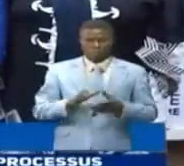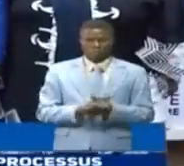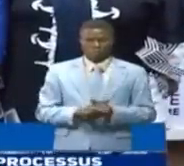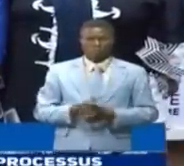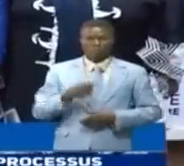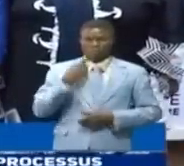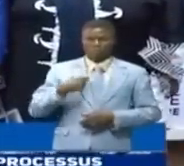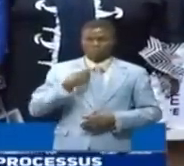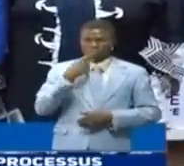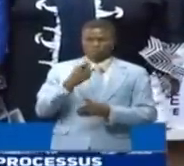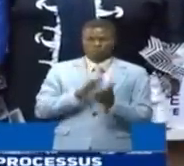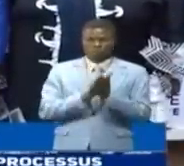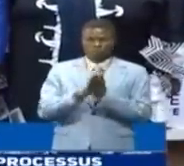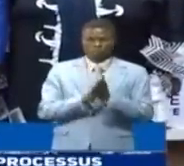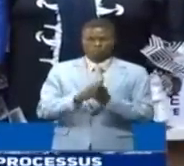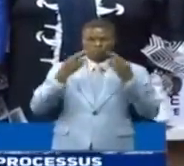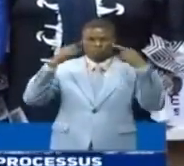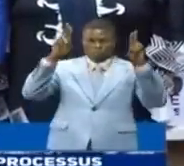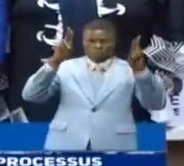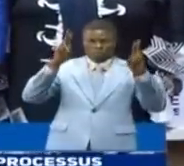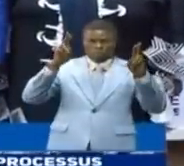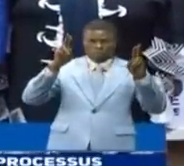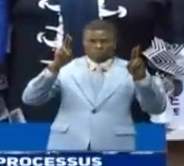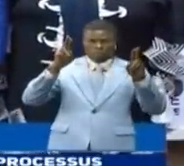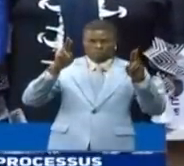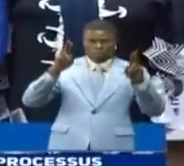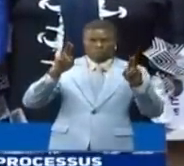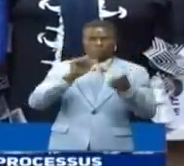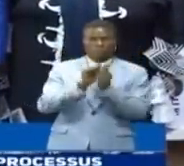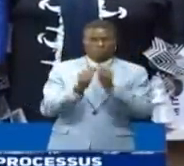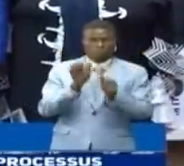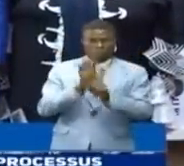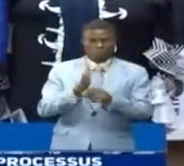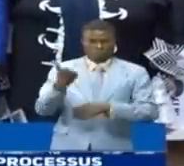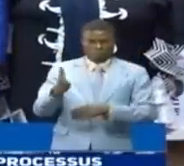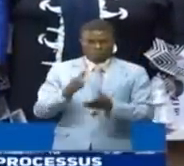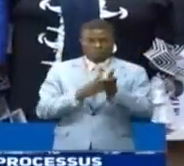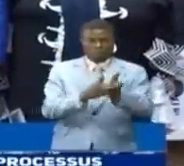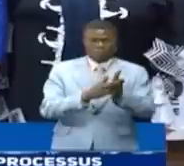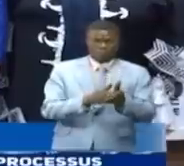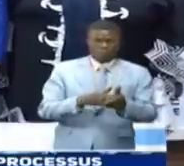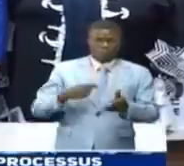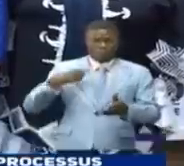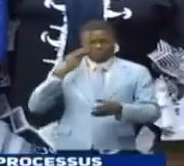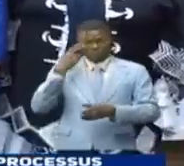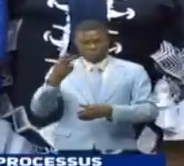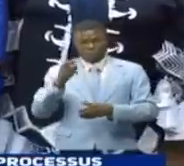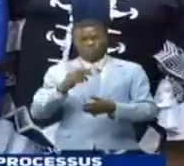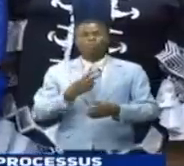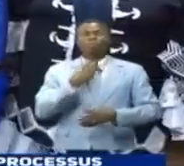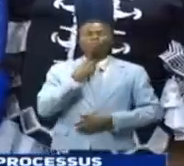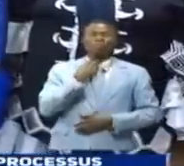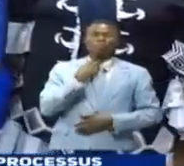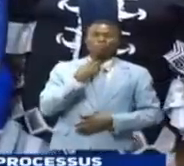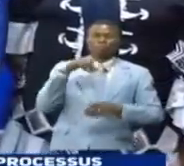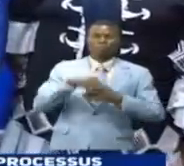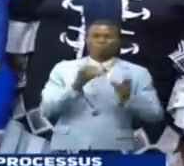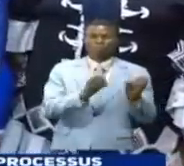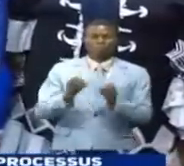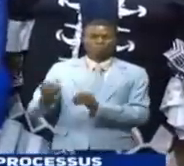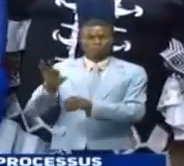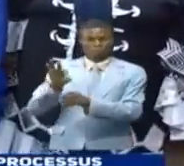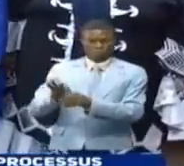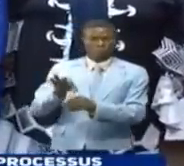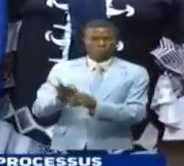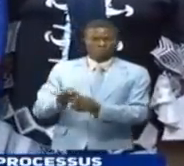avons souhaité plein succès. Nous savons les défis, les challenges, nous savons les obstacles dans l'organisation des